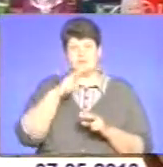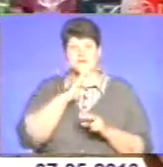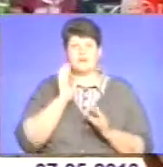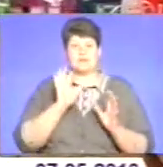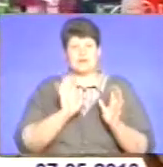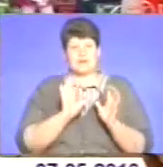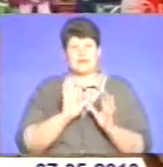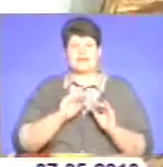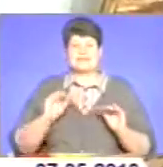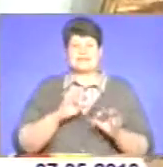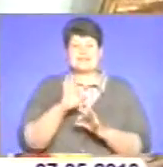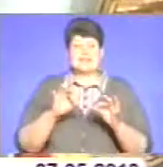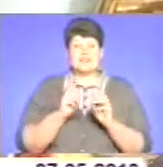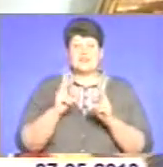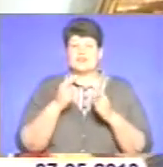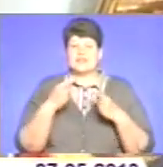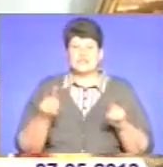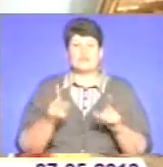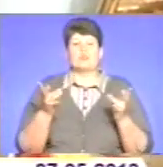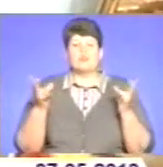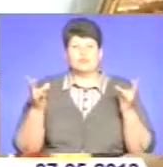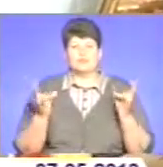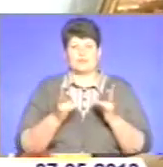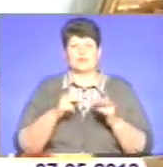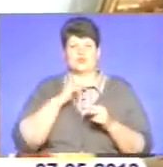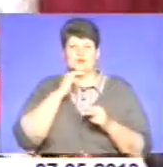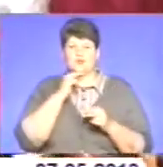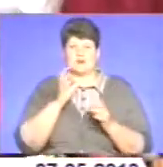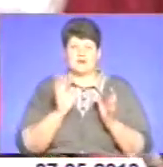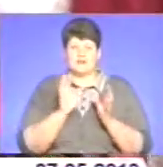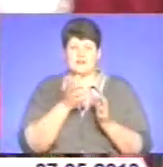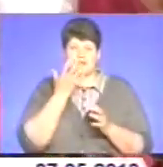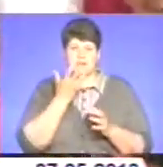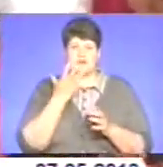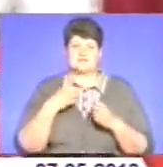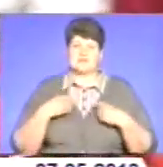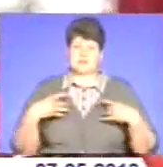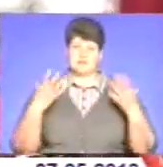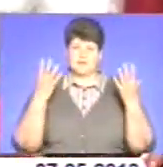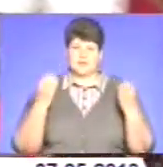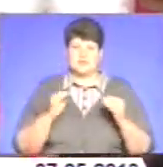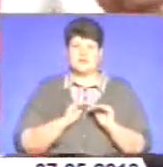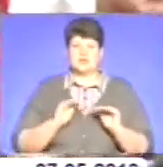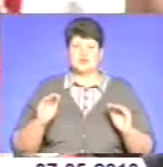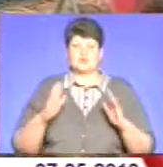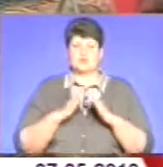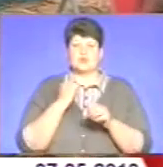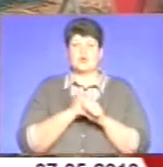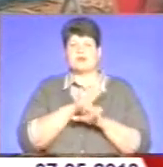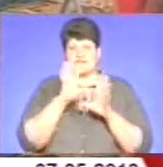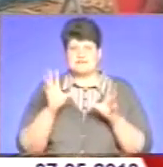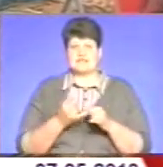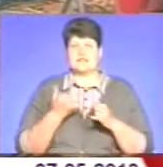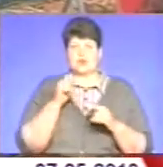та діти-сироти, як ніхто інший, потребують тепла та уваги, особливо у святкові дні. У дитячому будинку роблять усе для того, аби